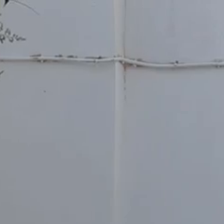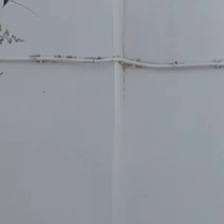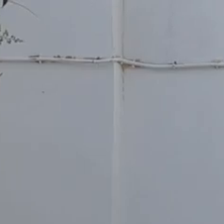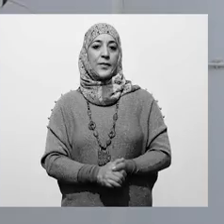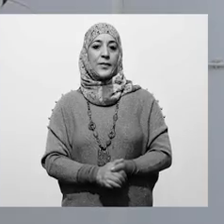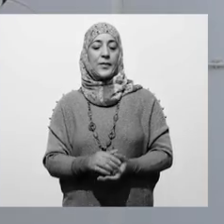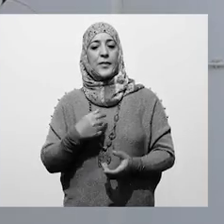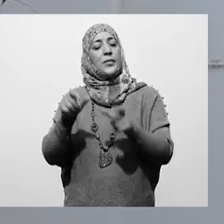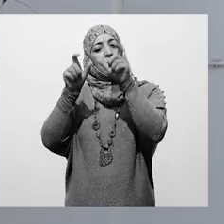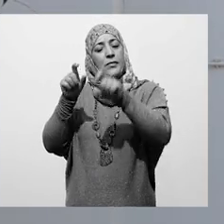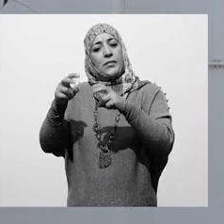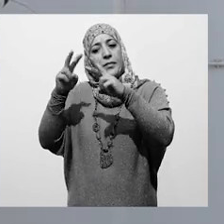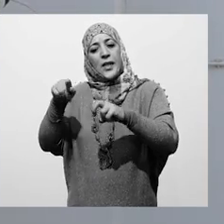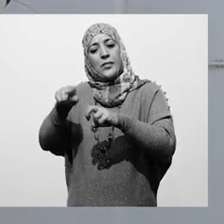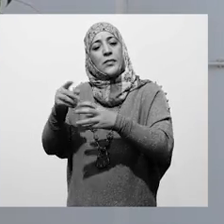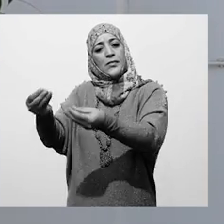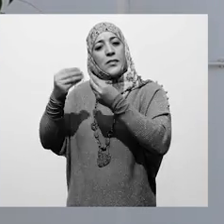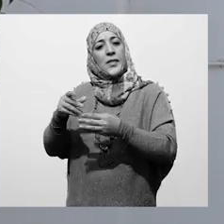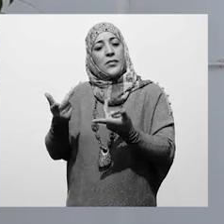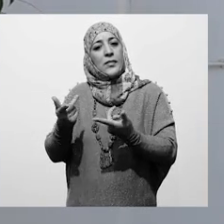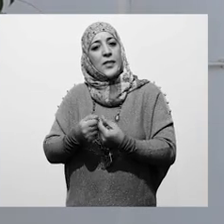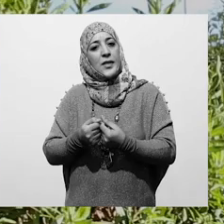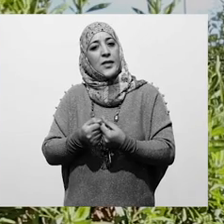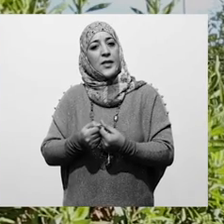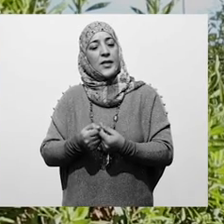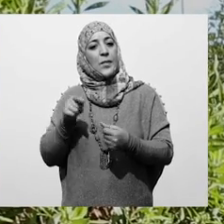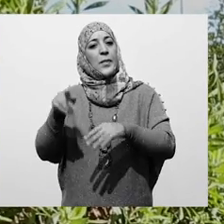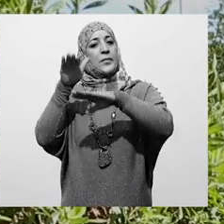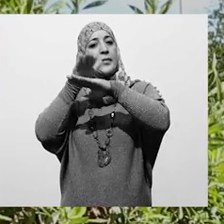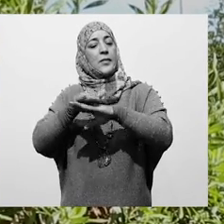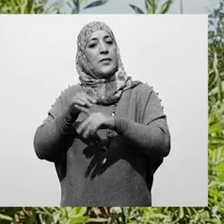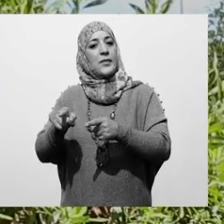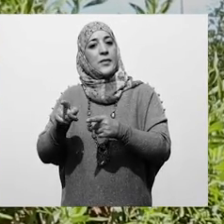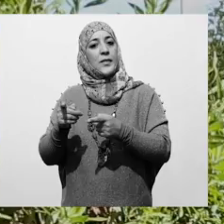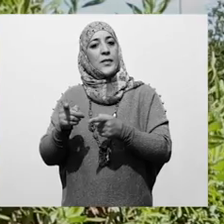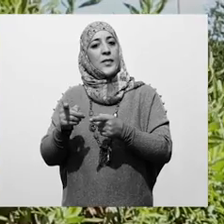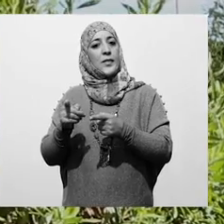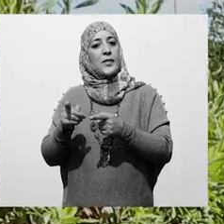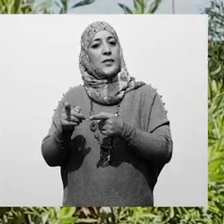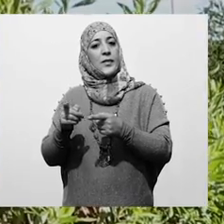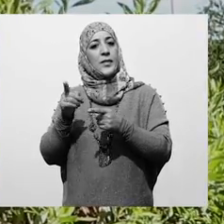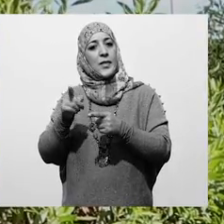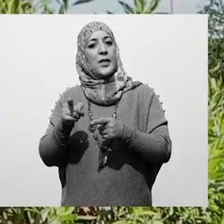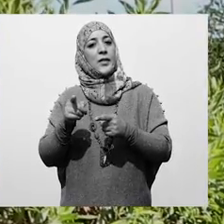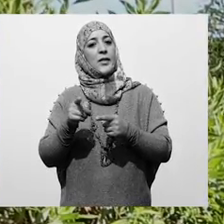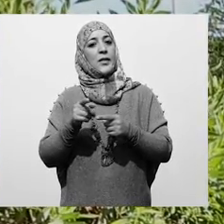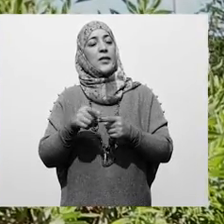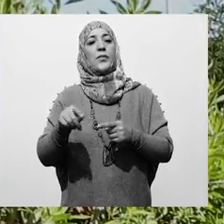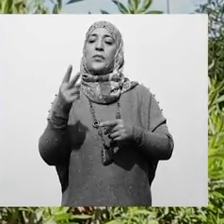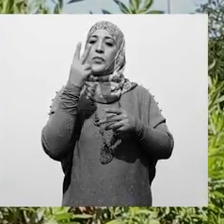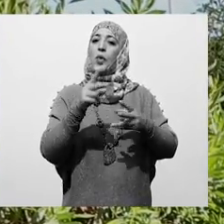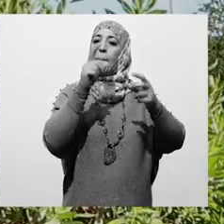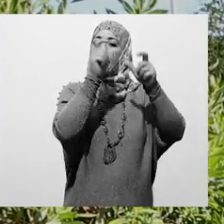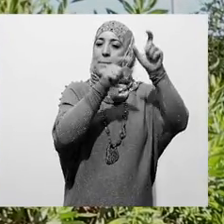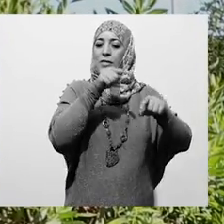En qu'enquêteurs, nous sommes à dix enquêteurs. parmi ces enquêteurs-là, il y en a deux enquêteurs, Fahim